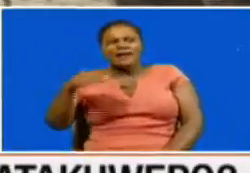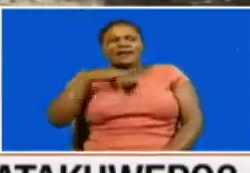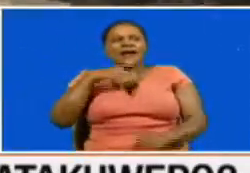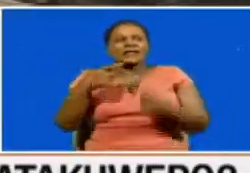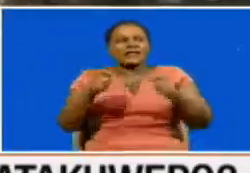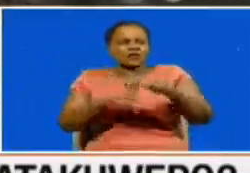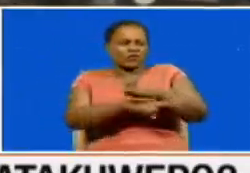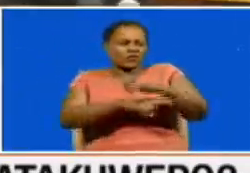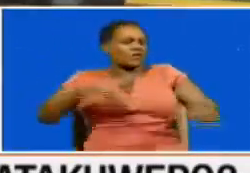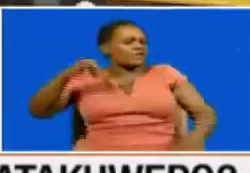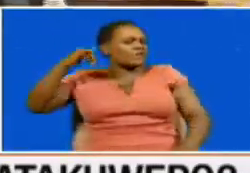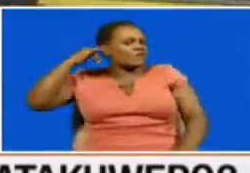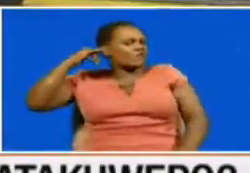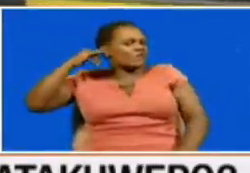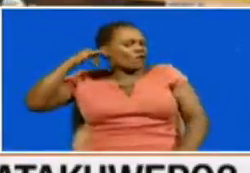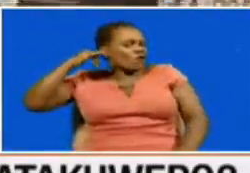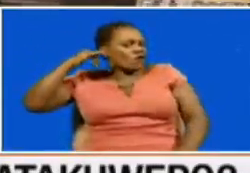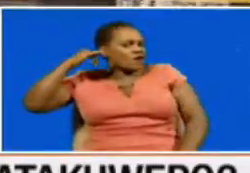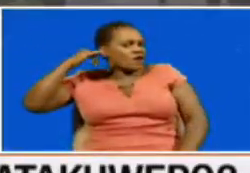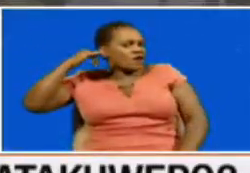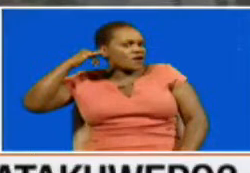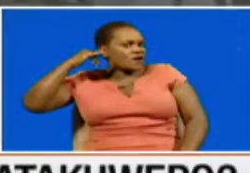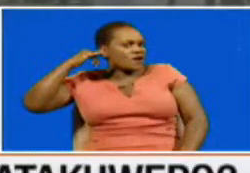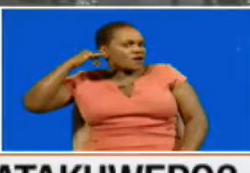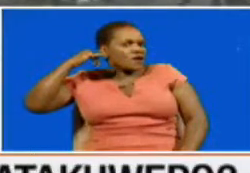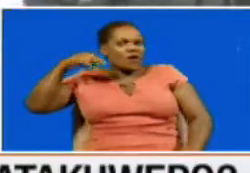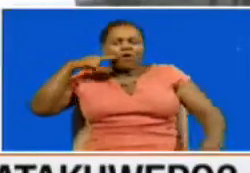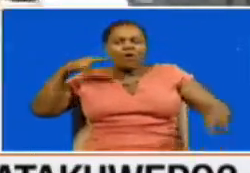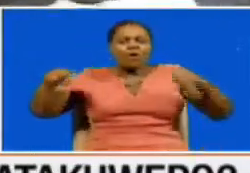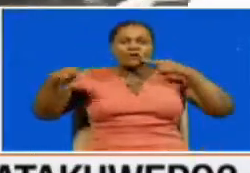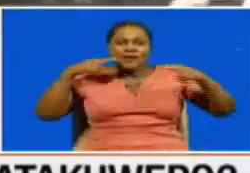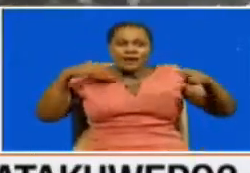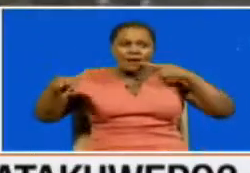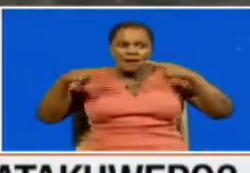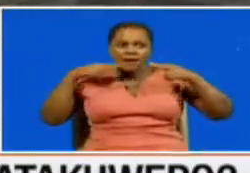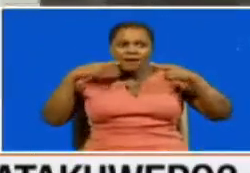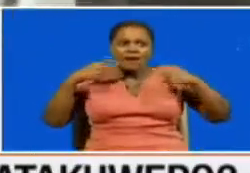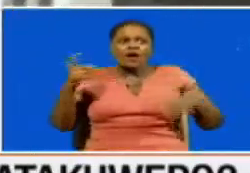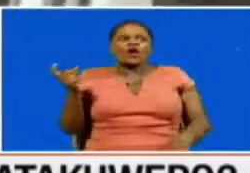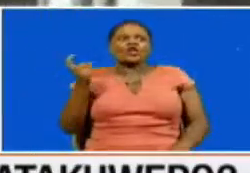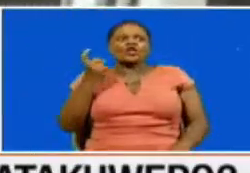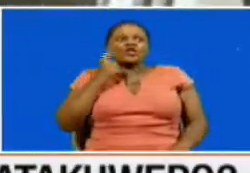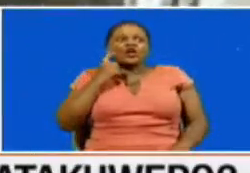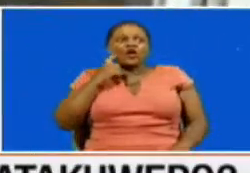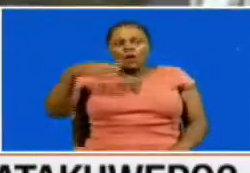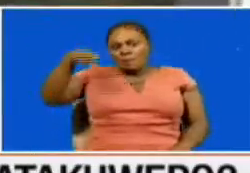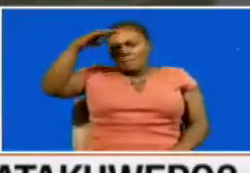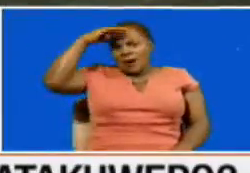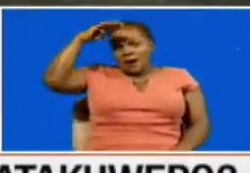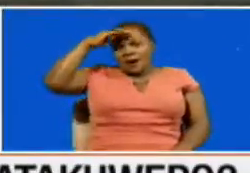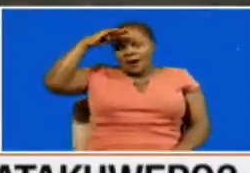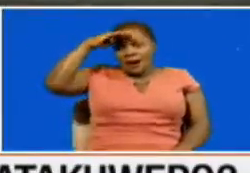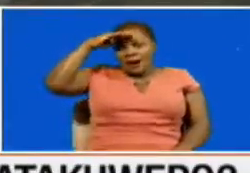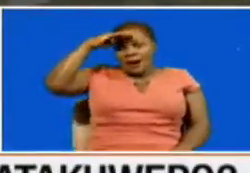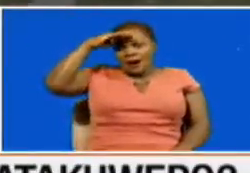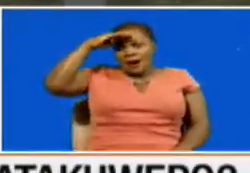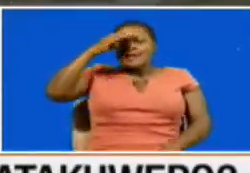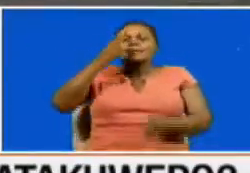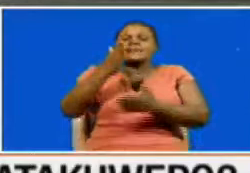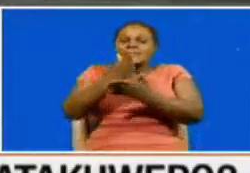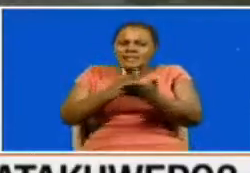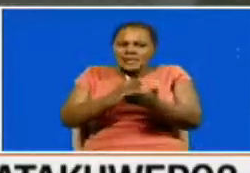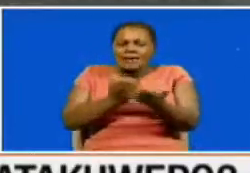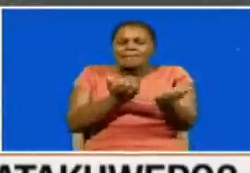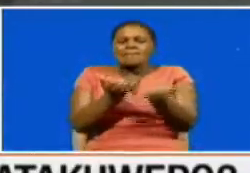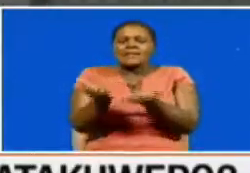akijaribu kuiba simu ya rununu. Hoteli ya Imperial Sarova, maduka na baa ya Pit Stop jijini Kisumu ni baadhi ya